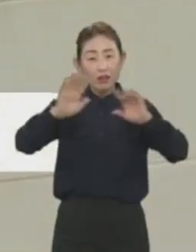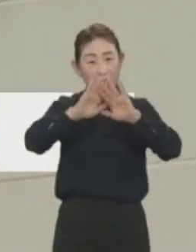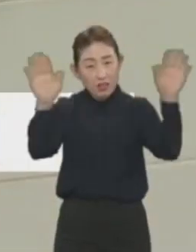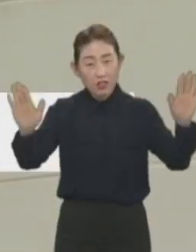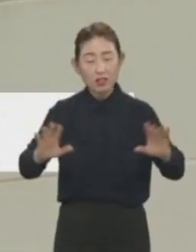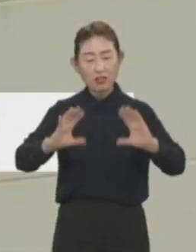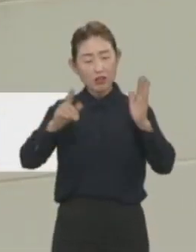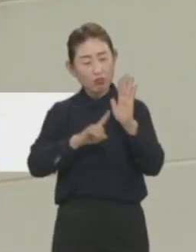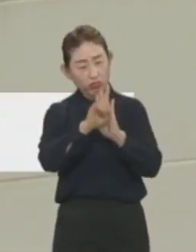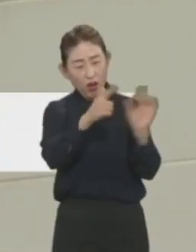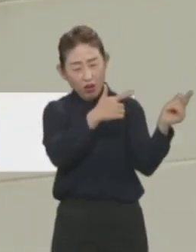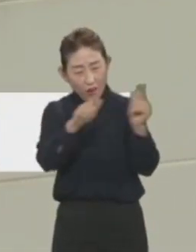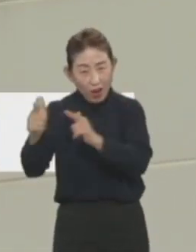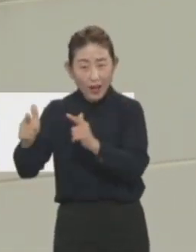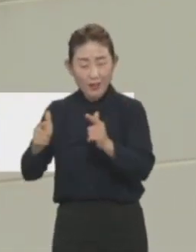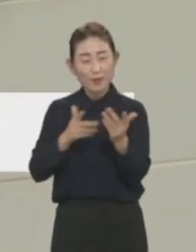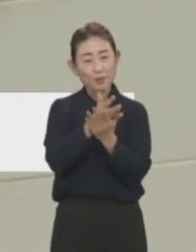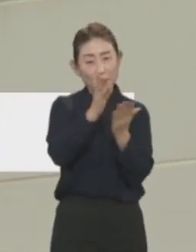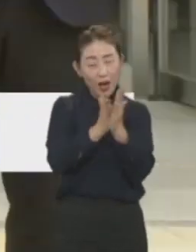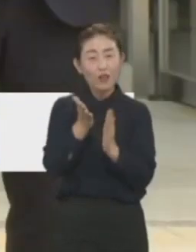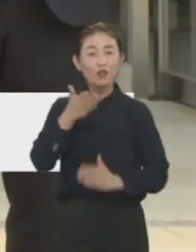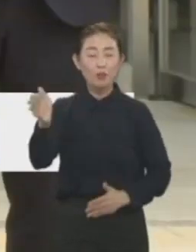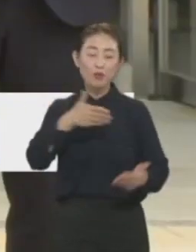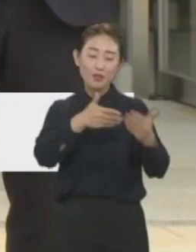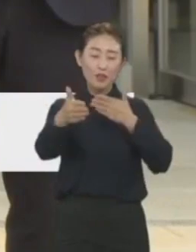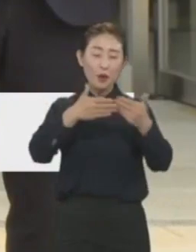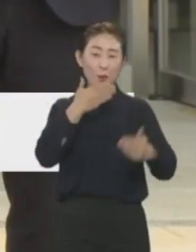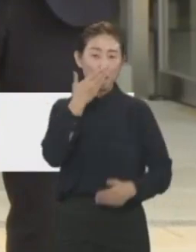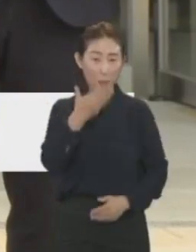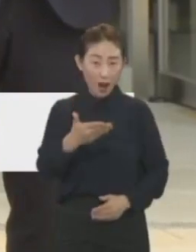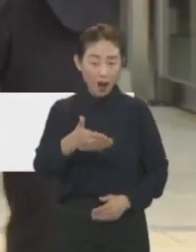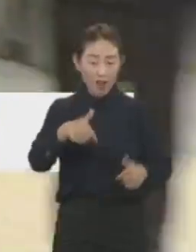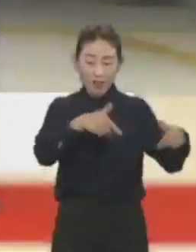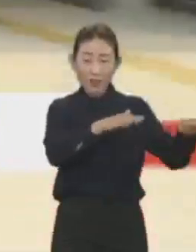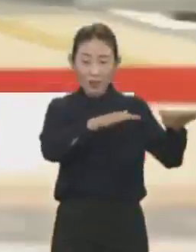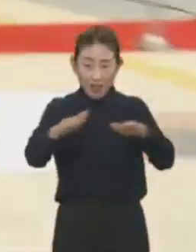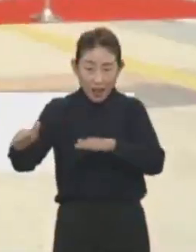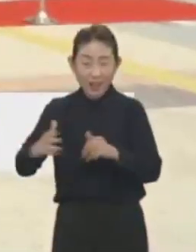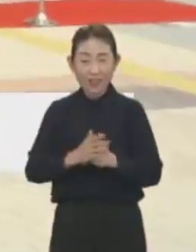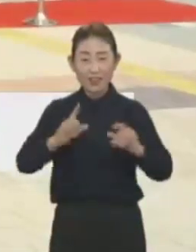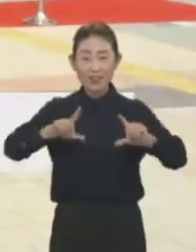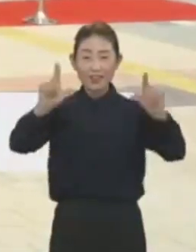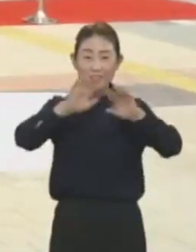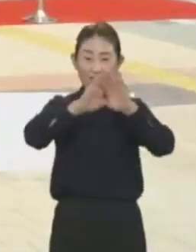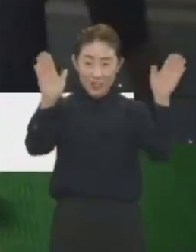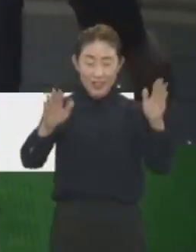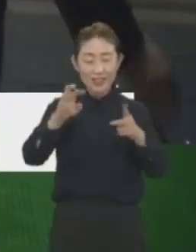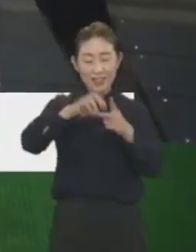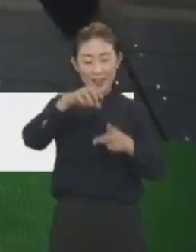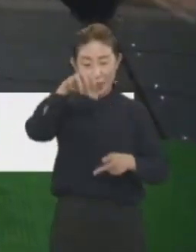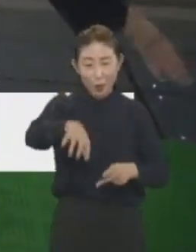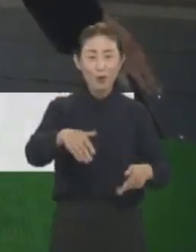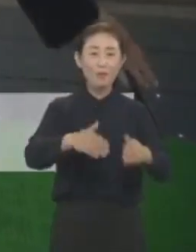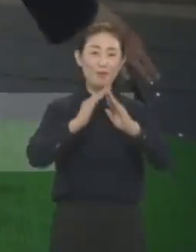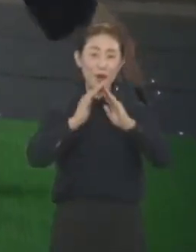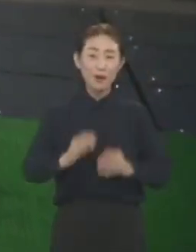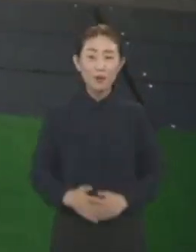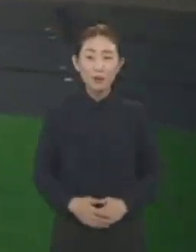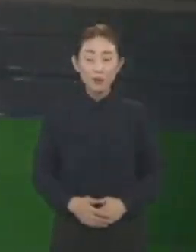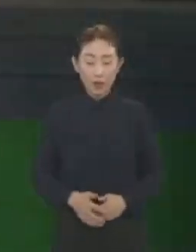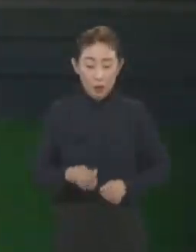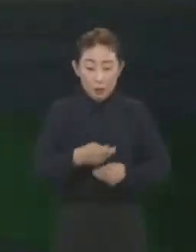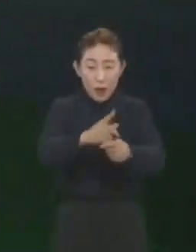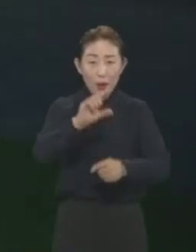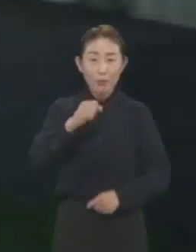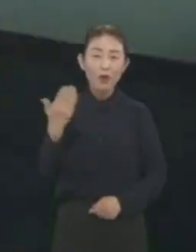기후변화까지 다양한 기상과학을 오감으로 체험할 수 있는 서해안기후대기센터가 내포신도시에 문을 열었습니다.